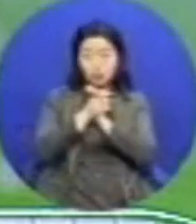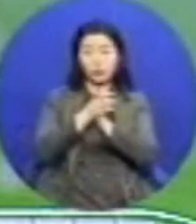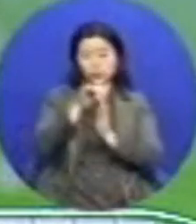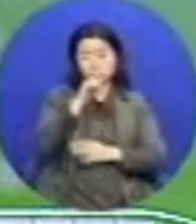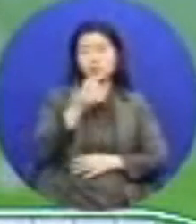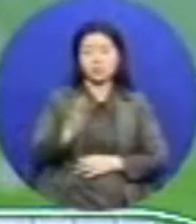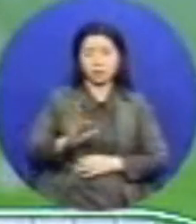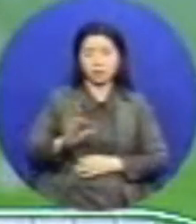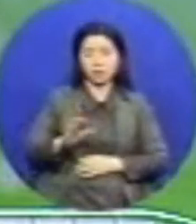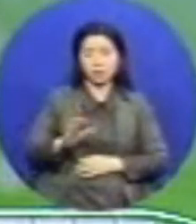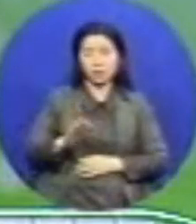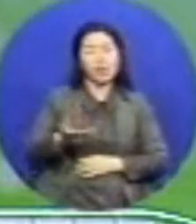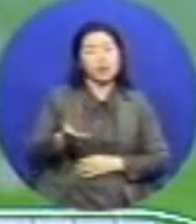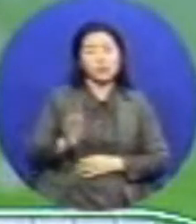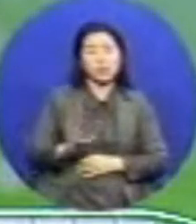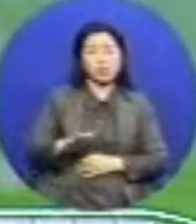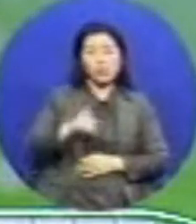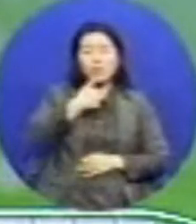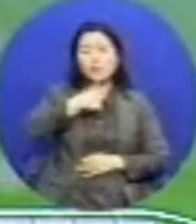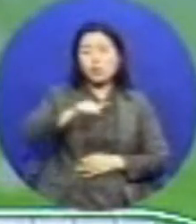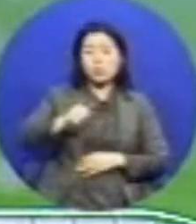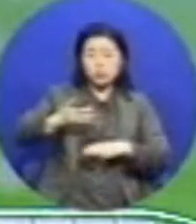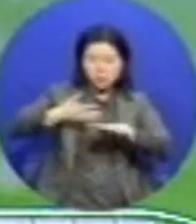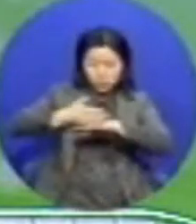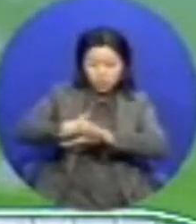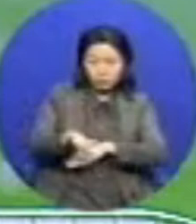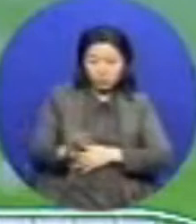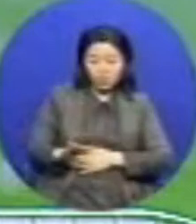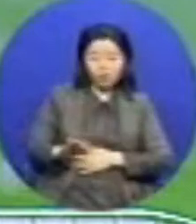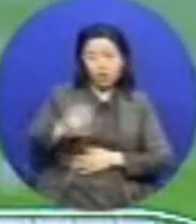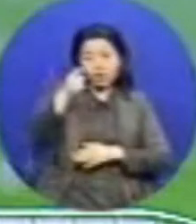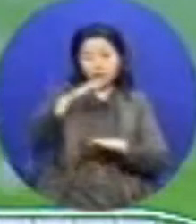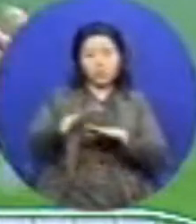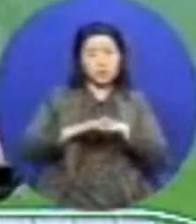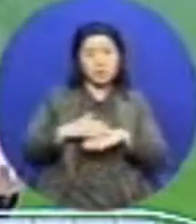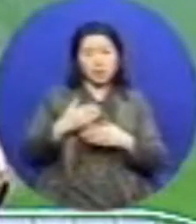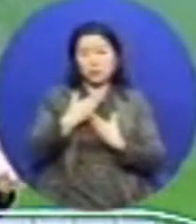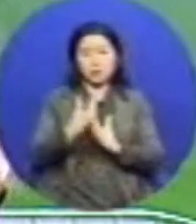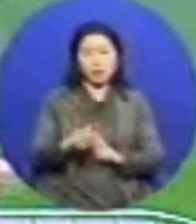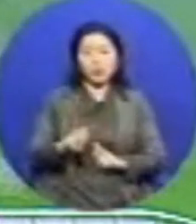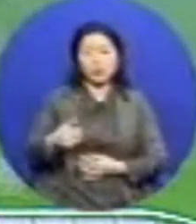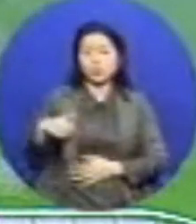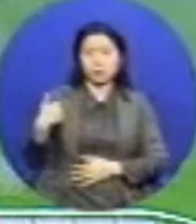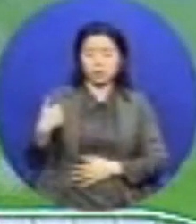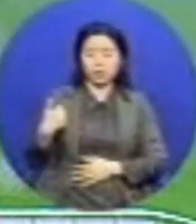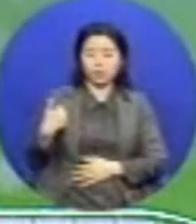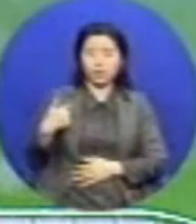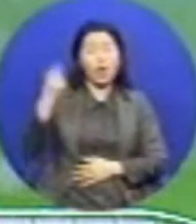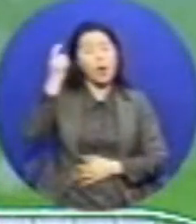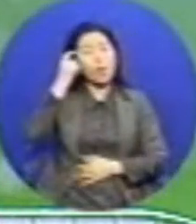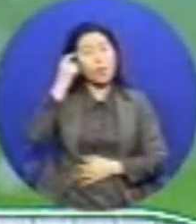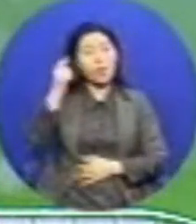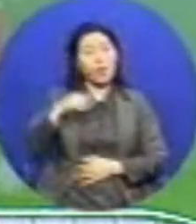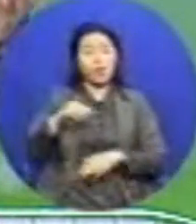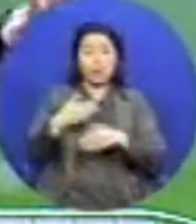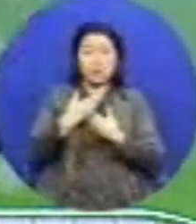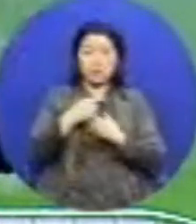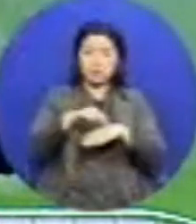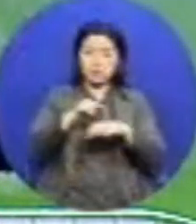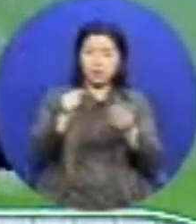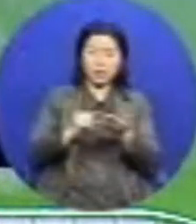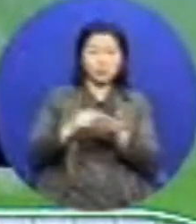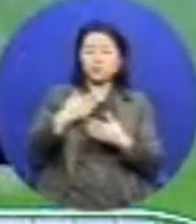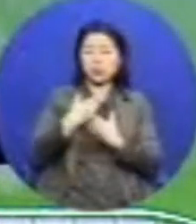이렇게 마음이 편안한 적이 없어 때요 그런데 오늘은 왜 내가 이렇게 마음이 편안하지 아무도